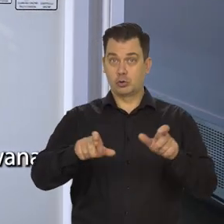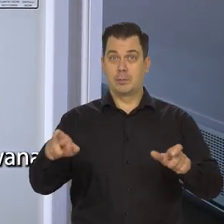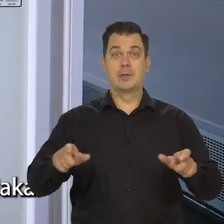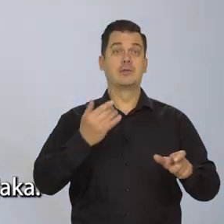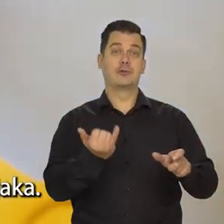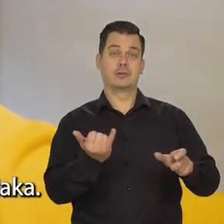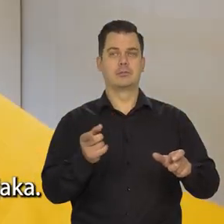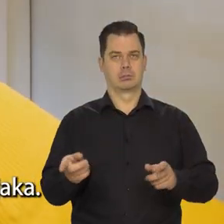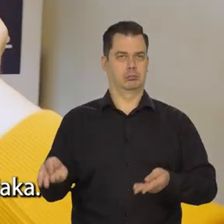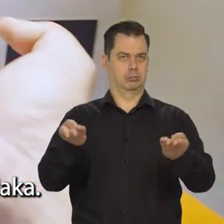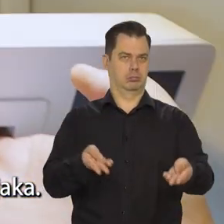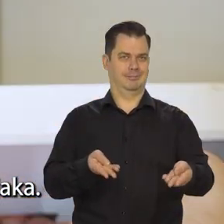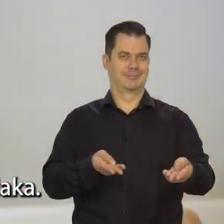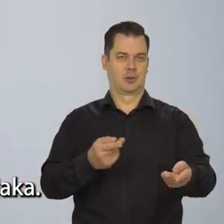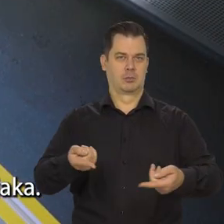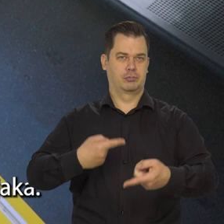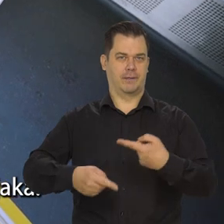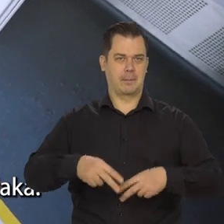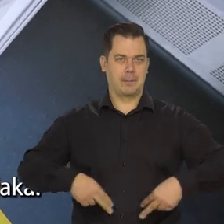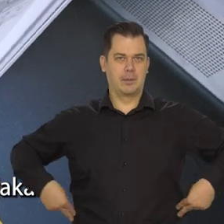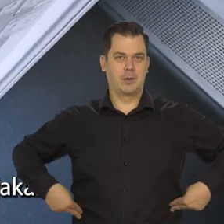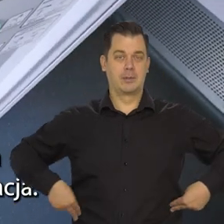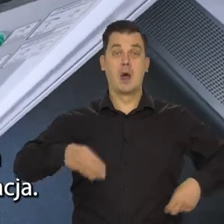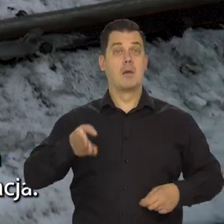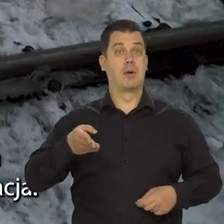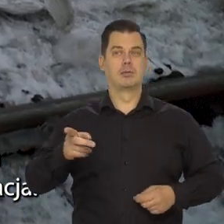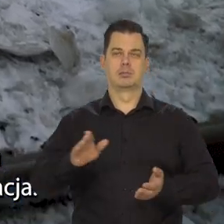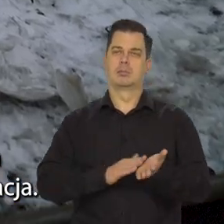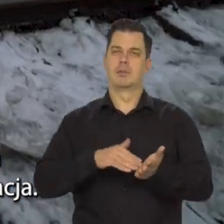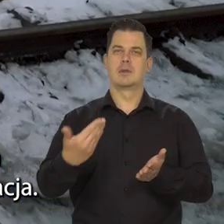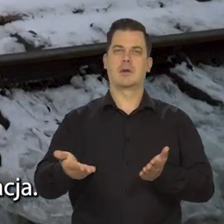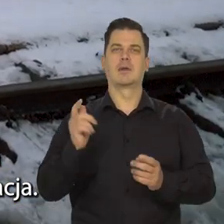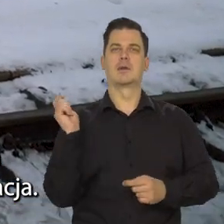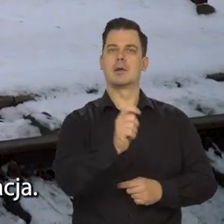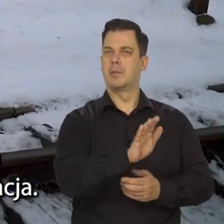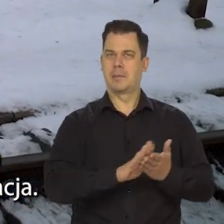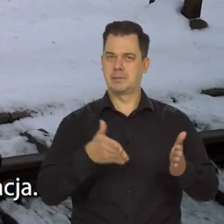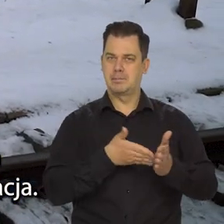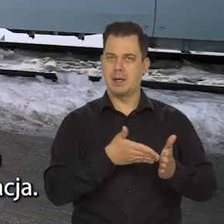się na wózkach. Podróżujący z najmłodszymi skorzystają tu także z przewijaka. Pojazdy zostały